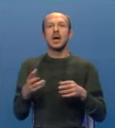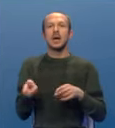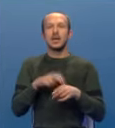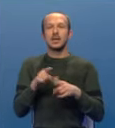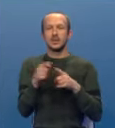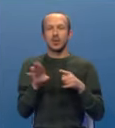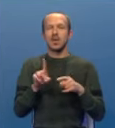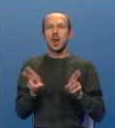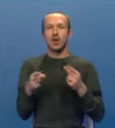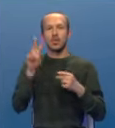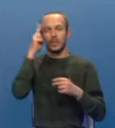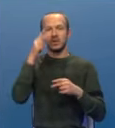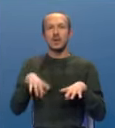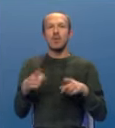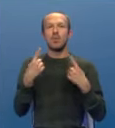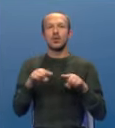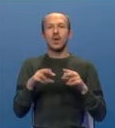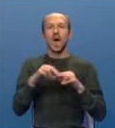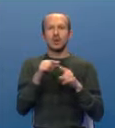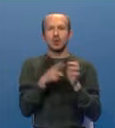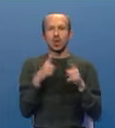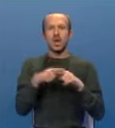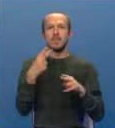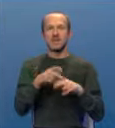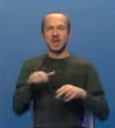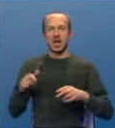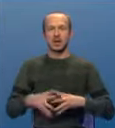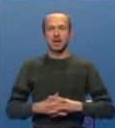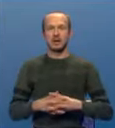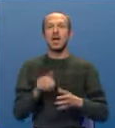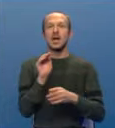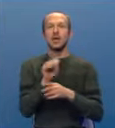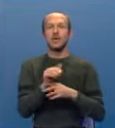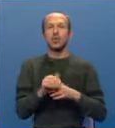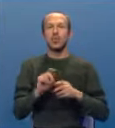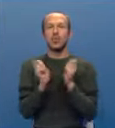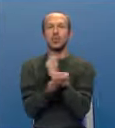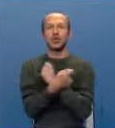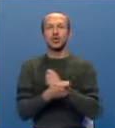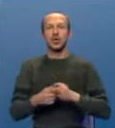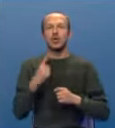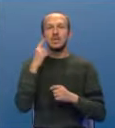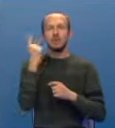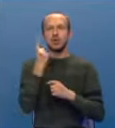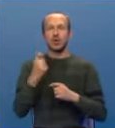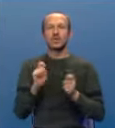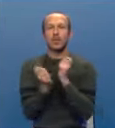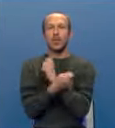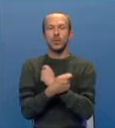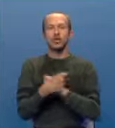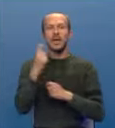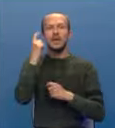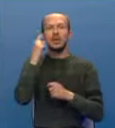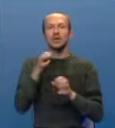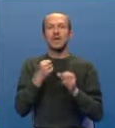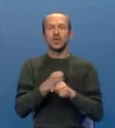nekada nije lako prepoznati, pogotovo kod atipičnih pacijenata. Nego se javljaju poremeće u smislu vrtoglavice, poremeće